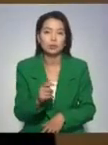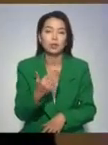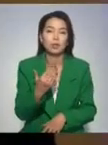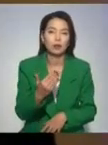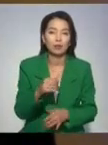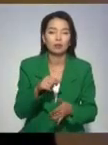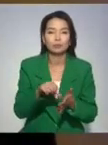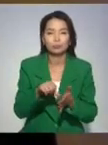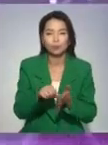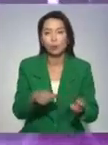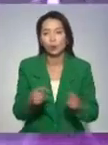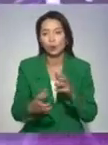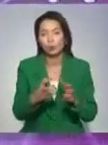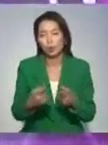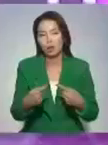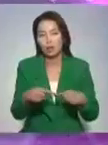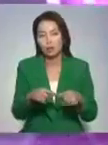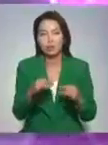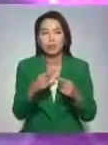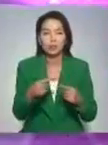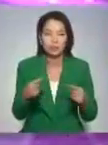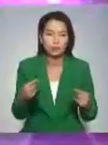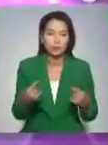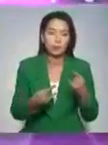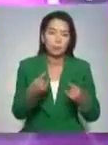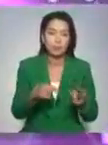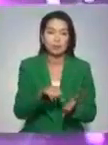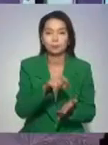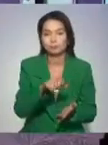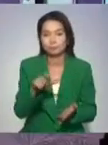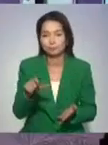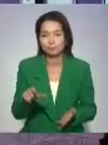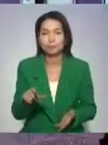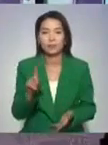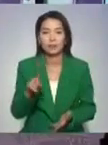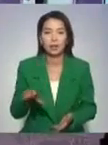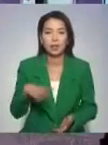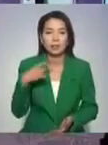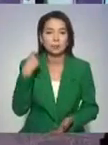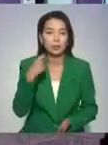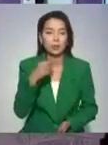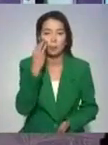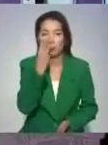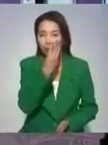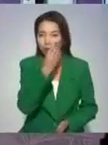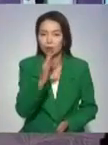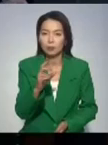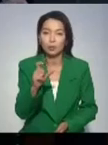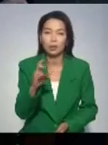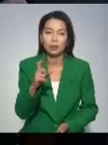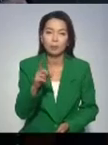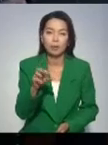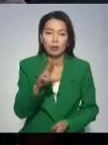инфлюенсеры, руководители международных организаций и авторитетные медиа-эксперты. Так, экс-президент Монголии Намбарын